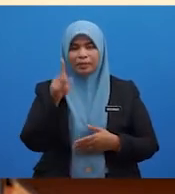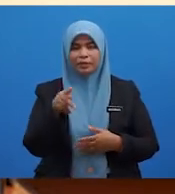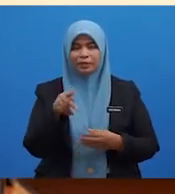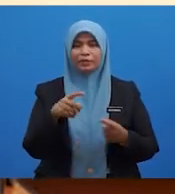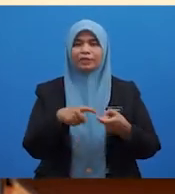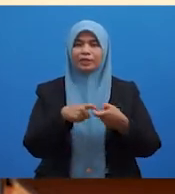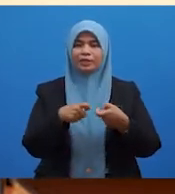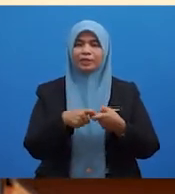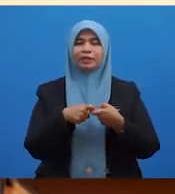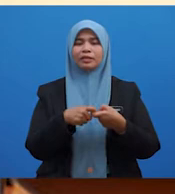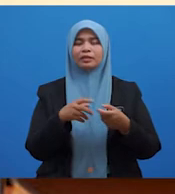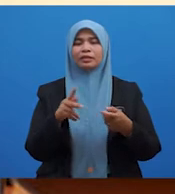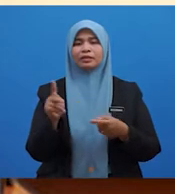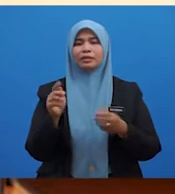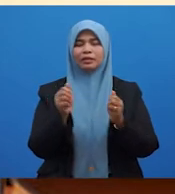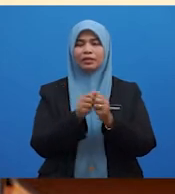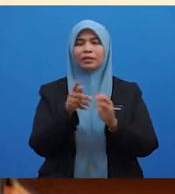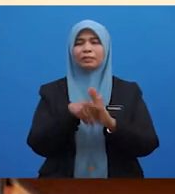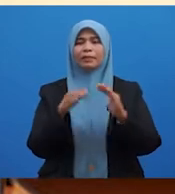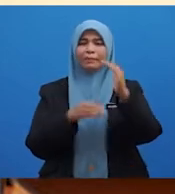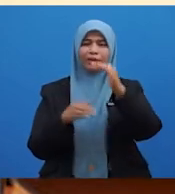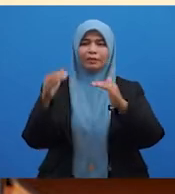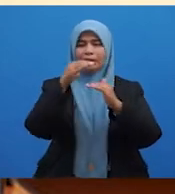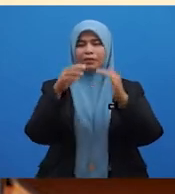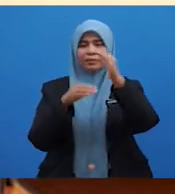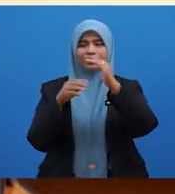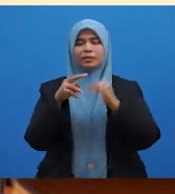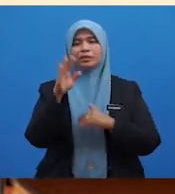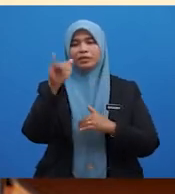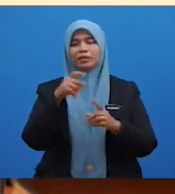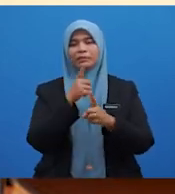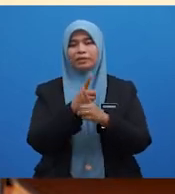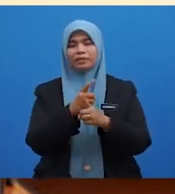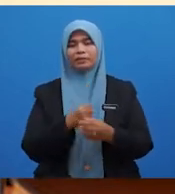perlu dikaitkan dengan pembangunan yang betul.